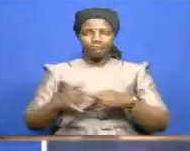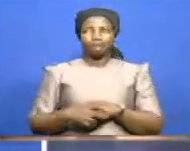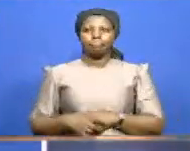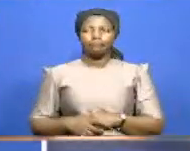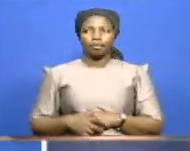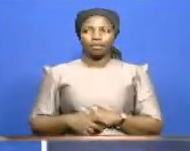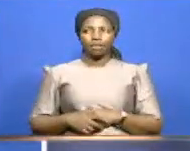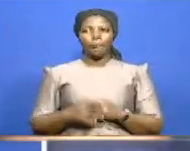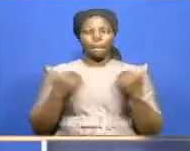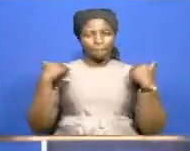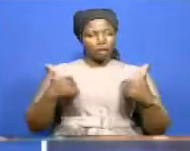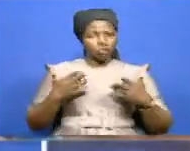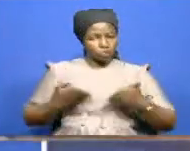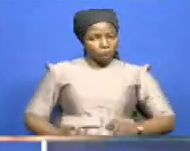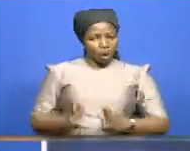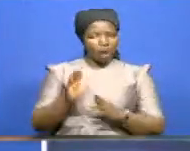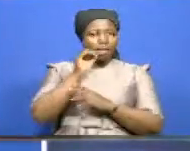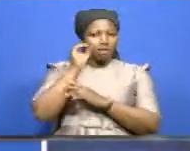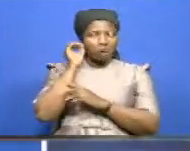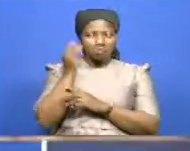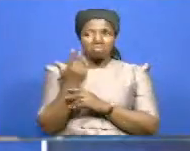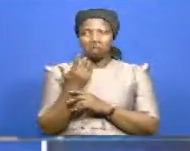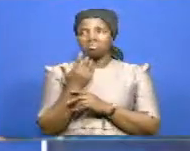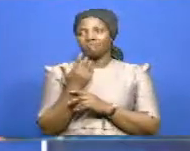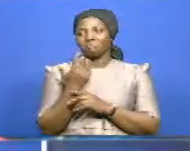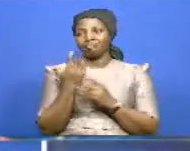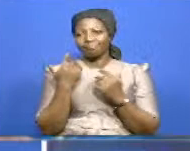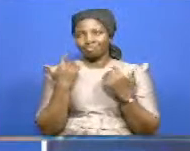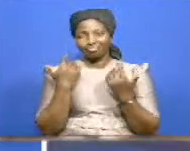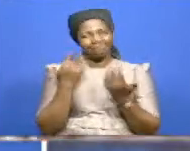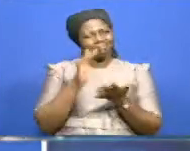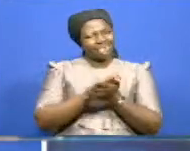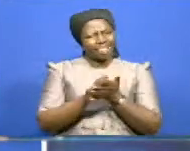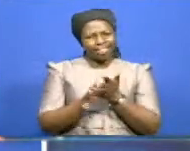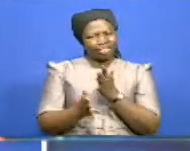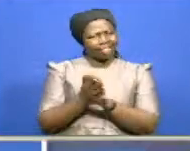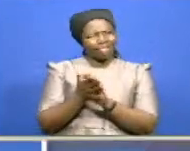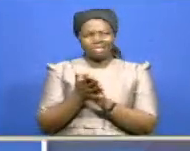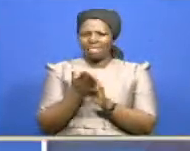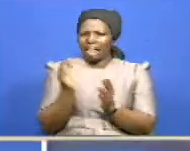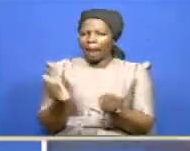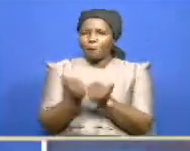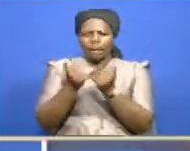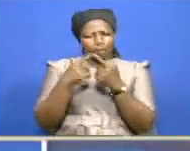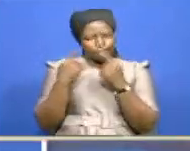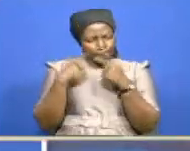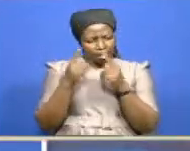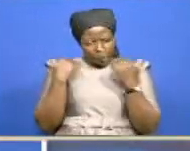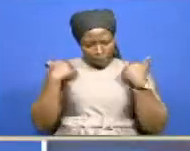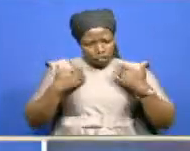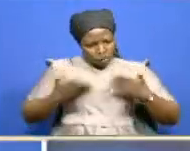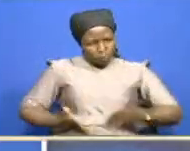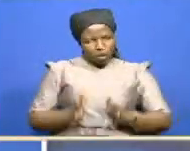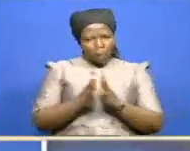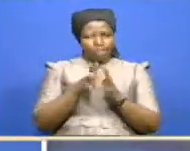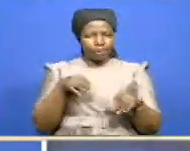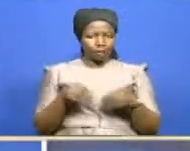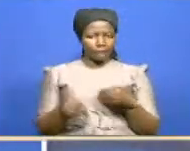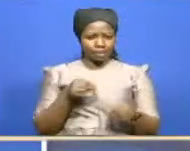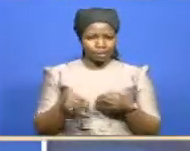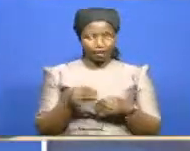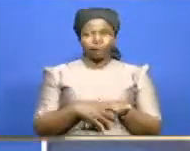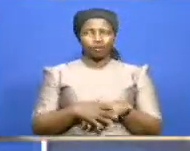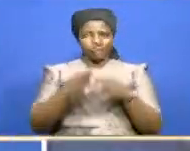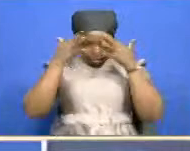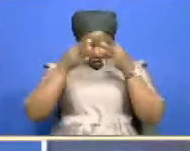siku hakuna kitu ilinikuza isipokuwa nilizaliwa hivi na nipo ndio nashukuru Mungu. We decided to job shadow him as he moves